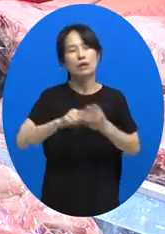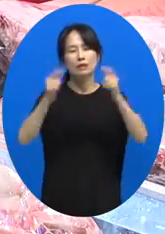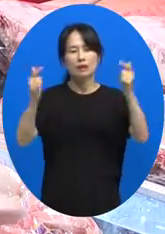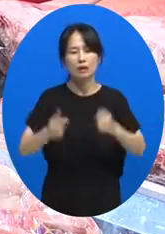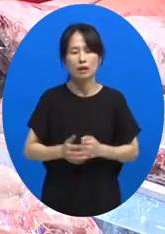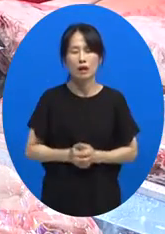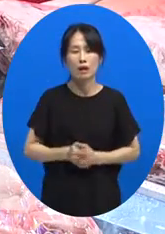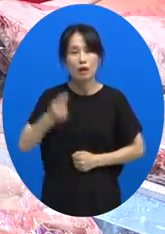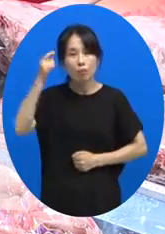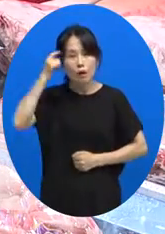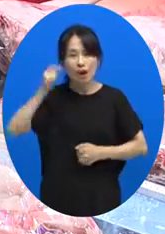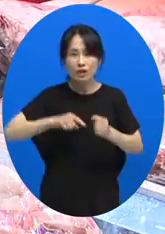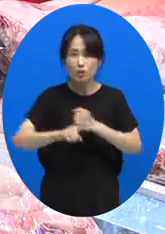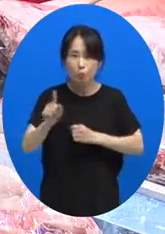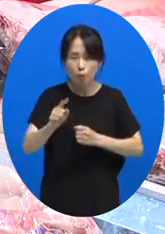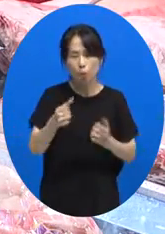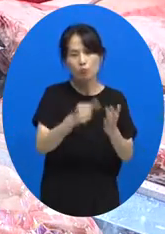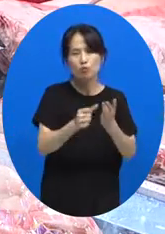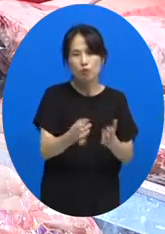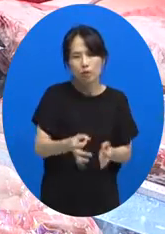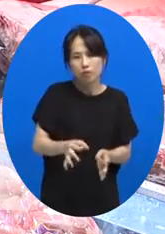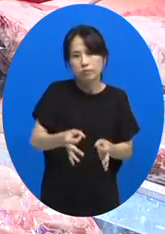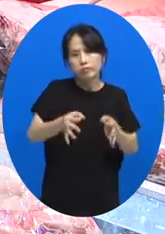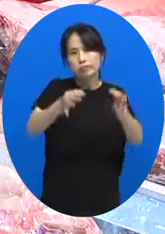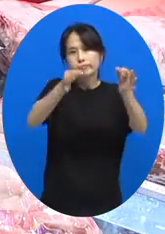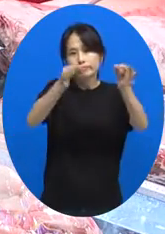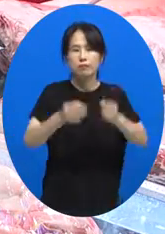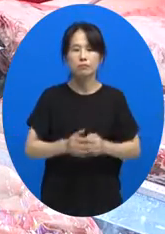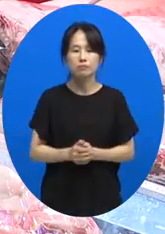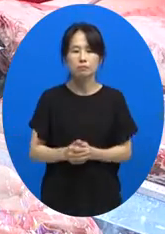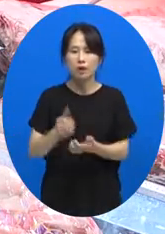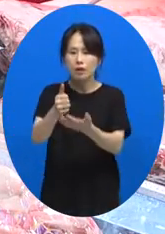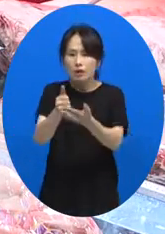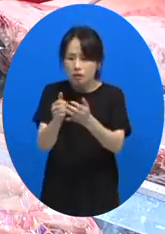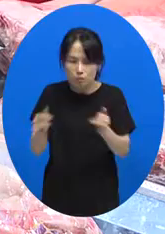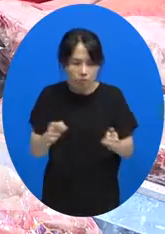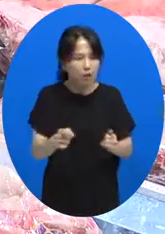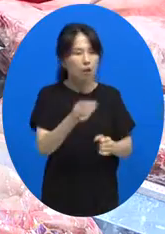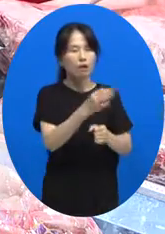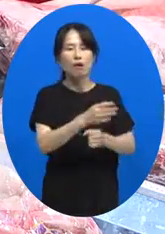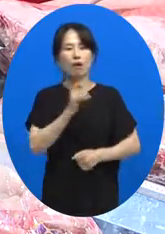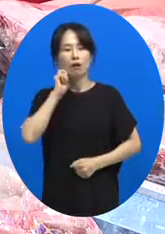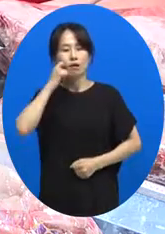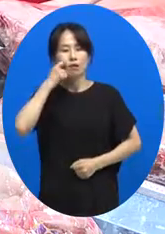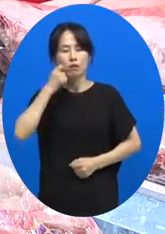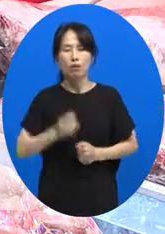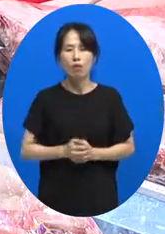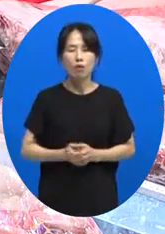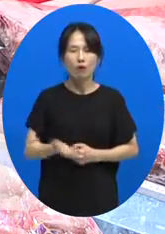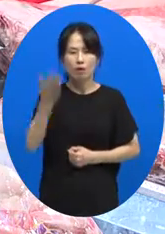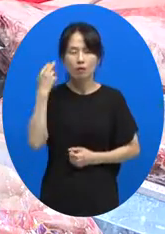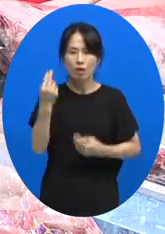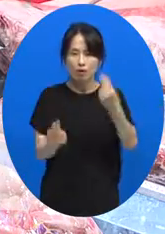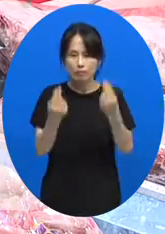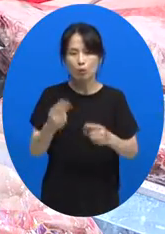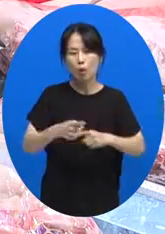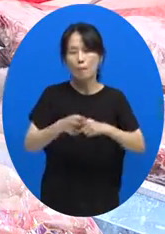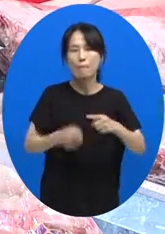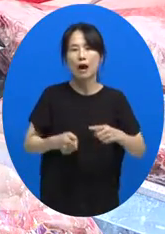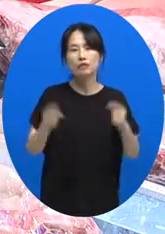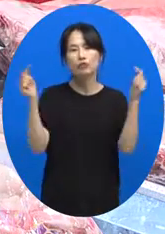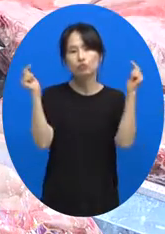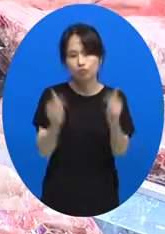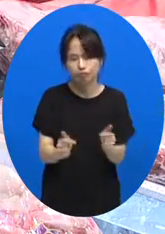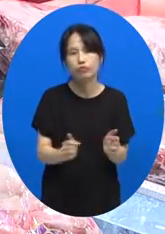물건을 막 고갈 올라가지. 뭐 성인들 뭐 어떻게 하라고. 이게 전부 다 시장 볼 때 반절씩 줄여서 봐요. 작년에